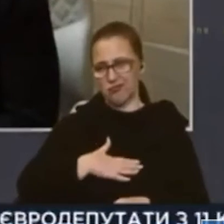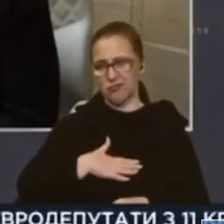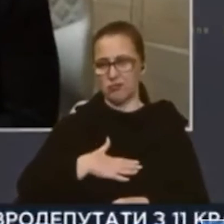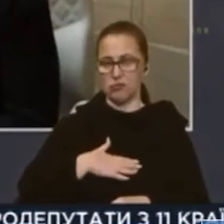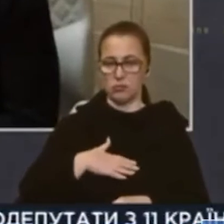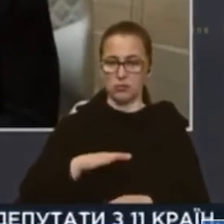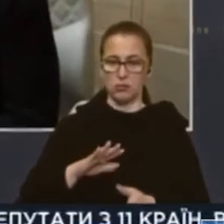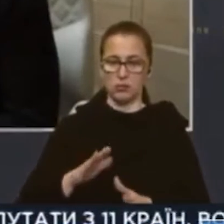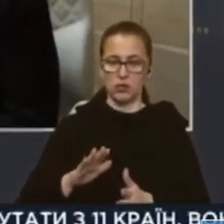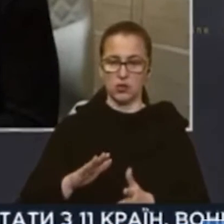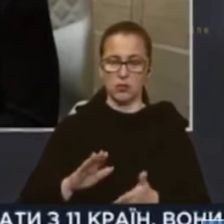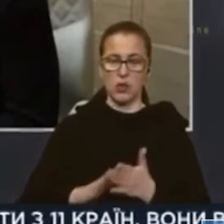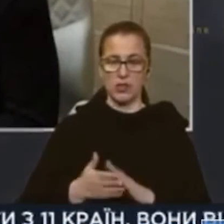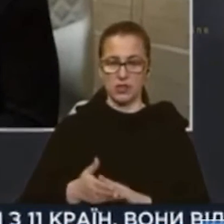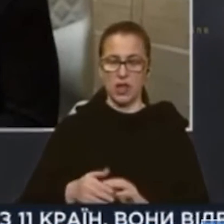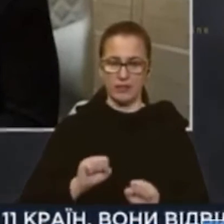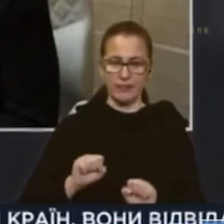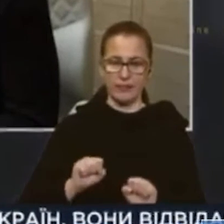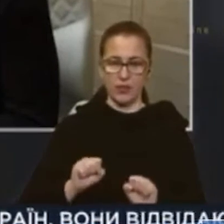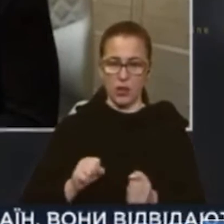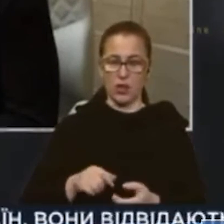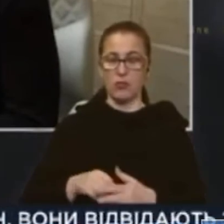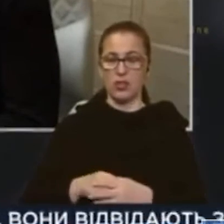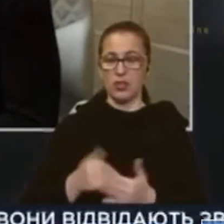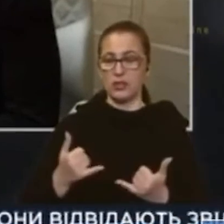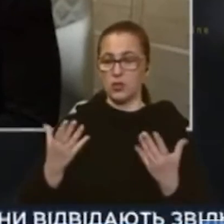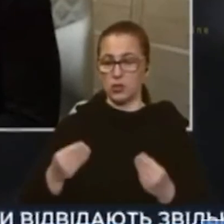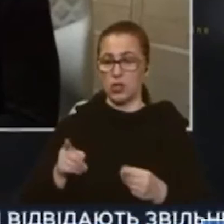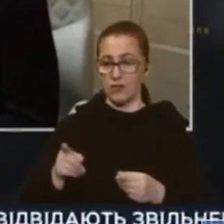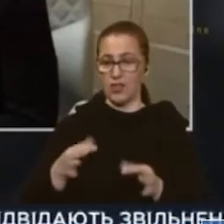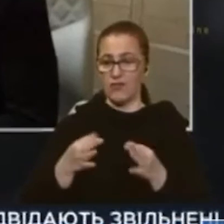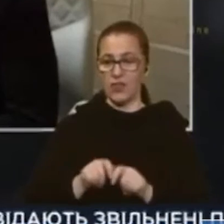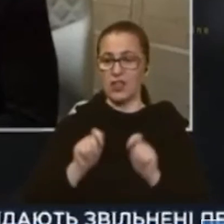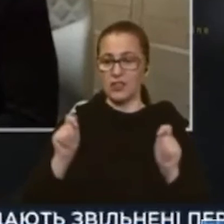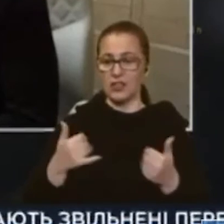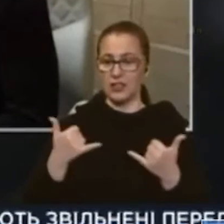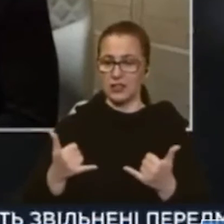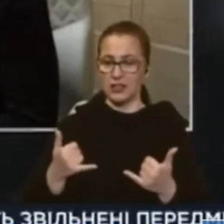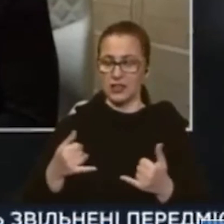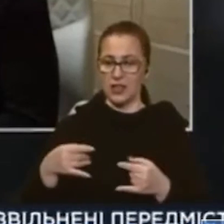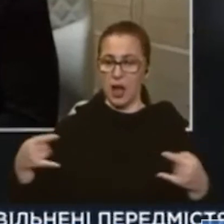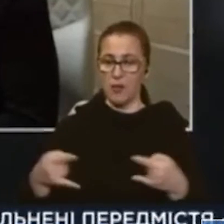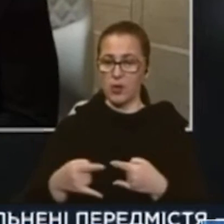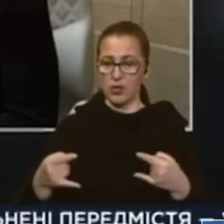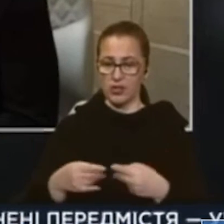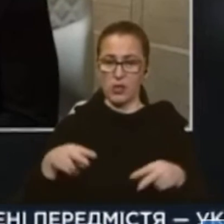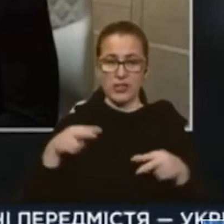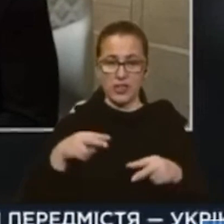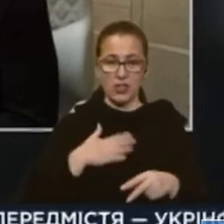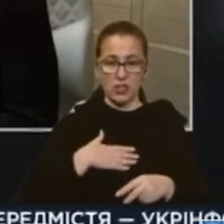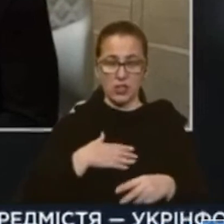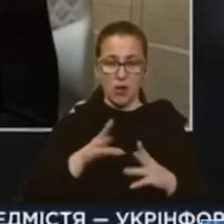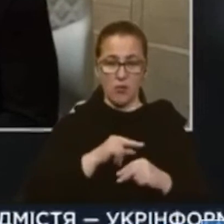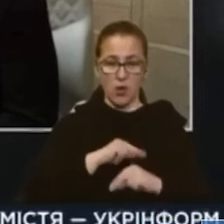стані, був укріплений. На сьогоднішній день він відкритий для обмеженого проїзду. За свідченням